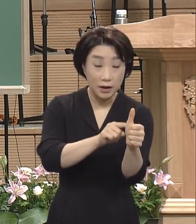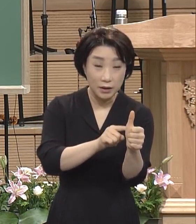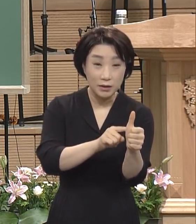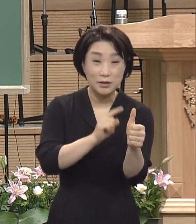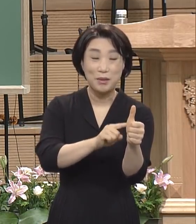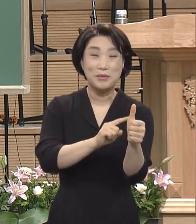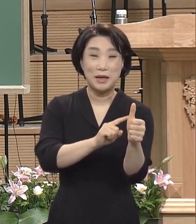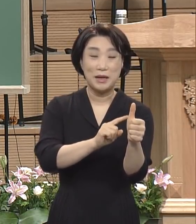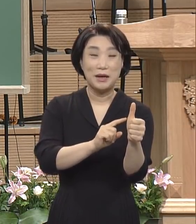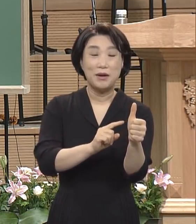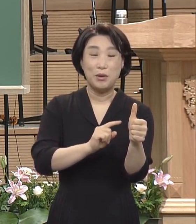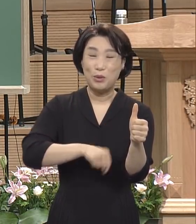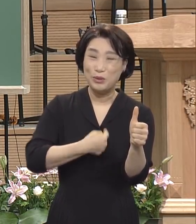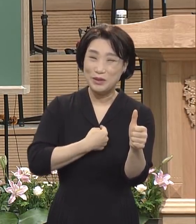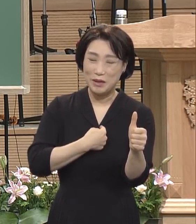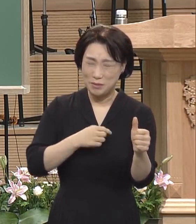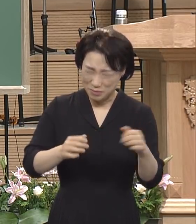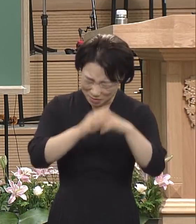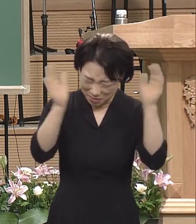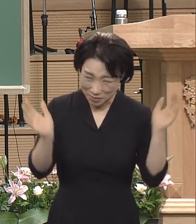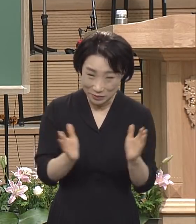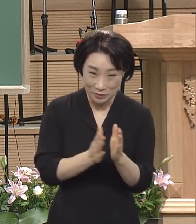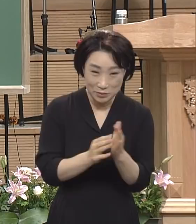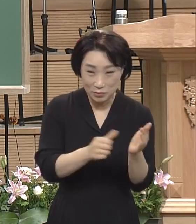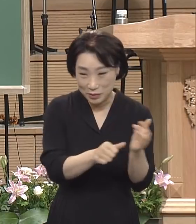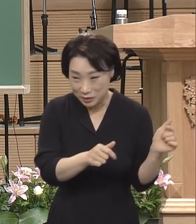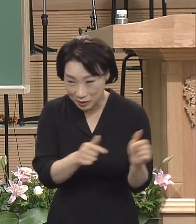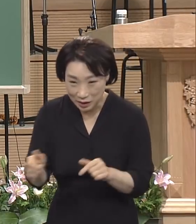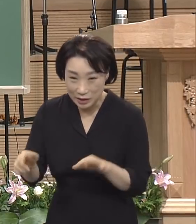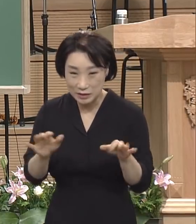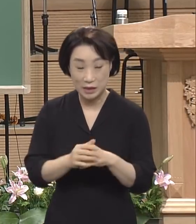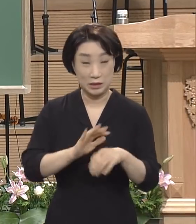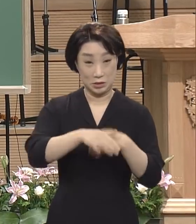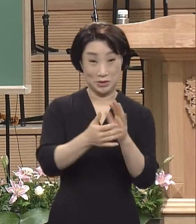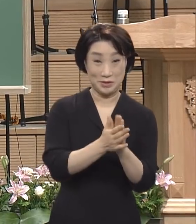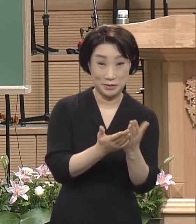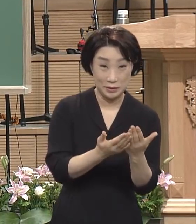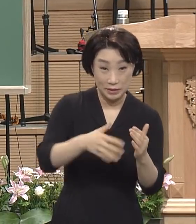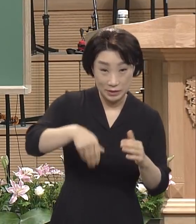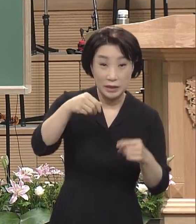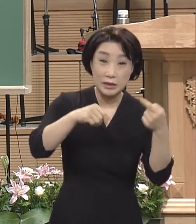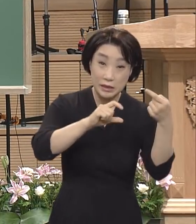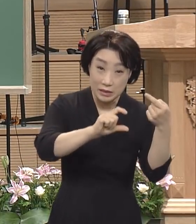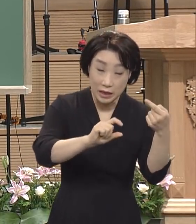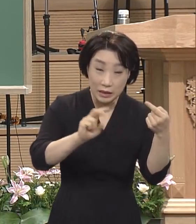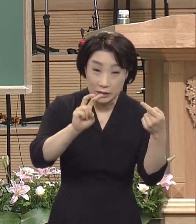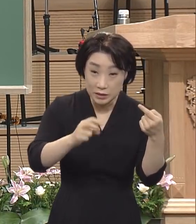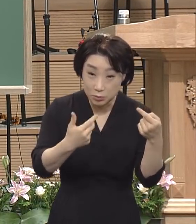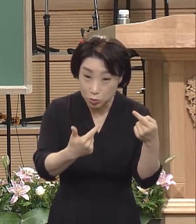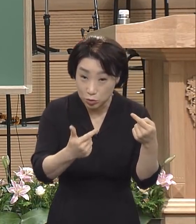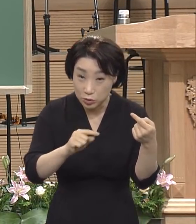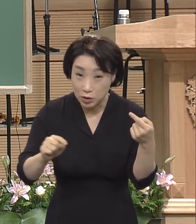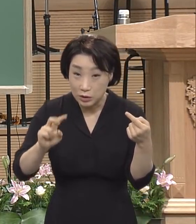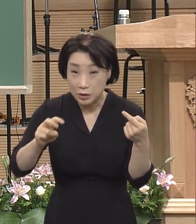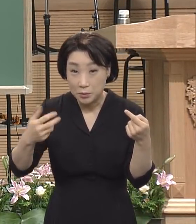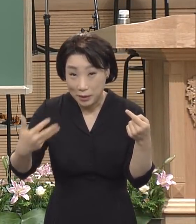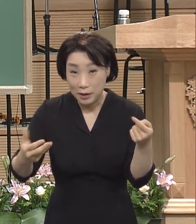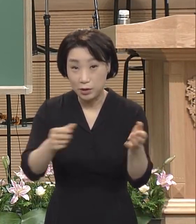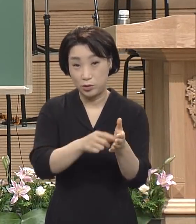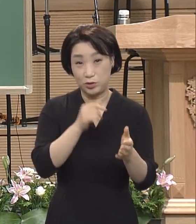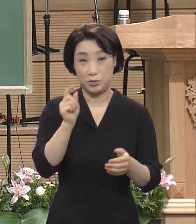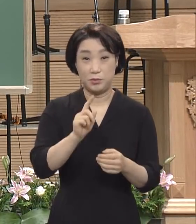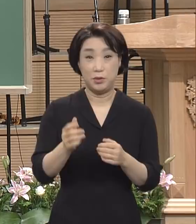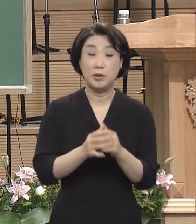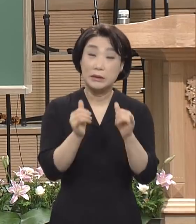혼자, 이 모든 만물을 장세기 1장 26절로 28절에